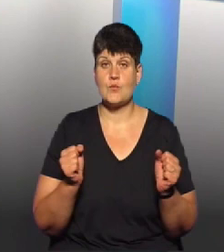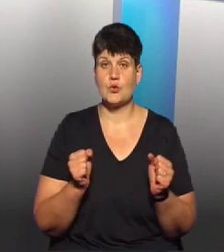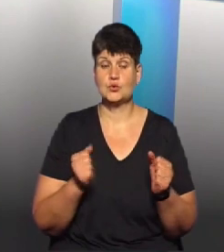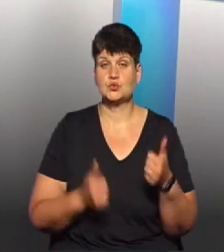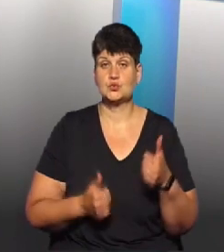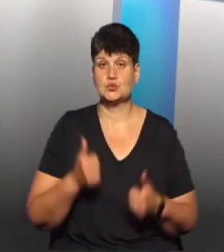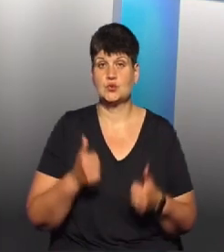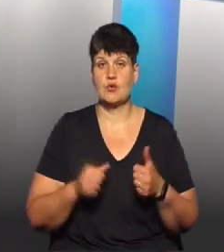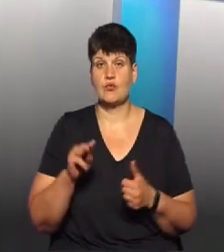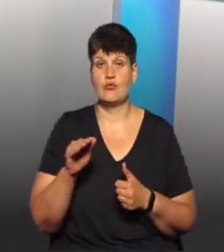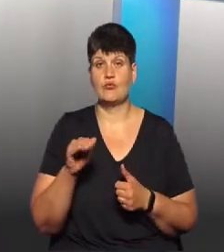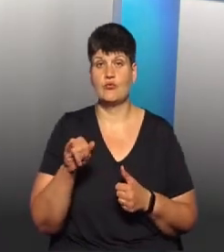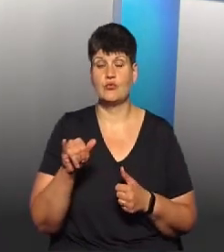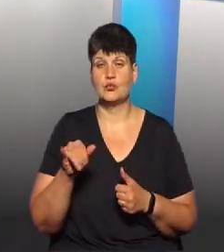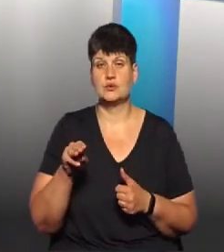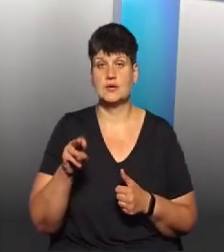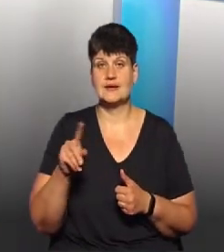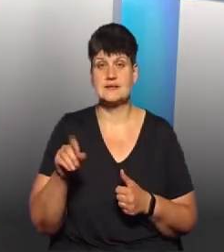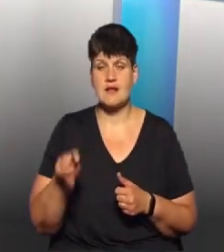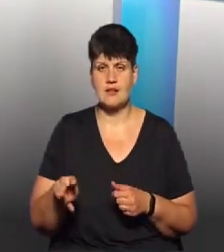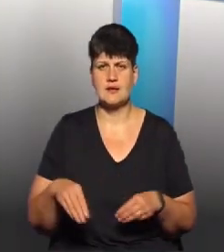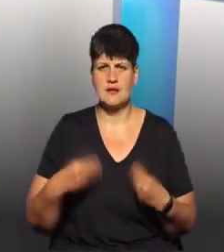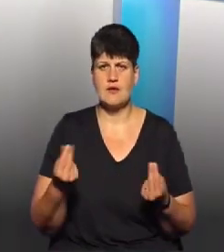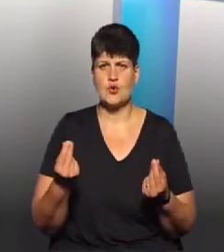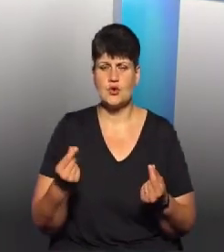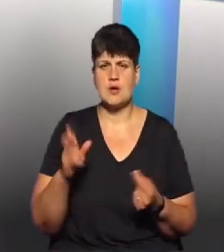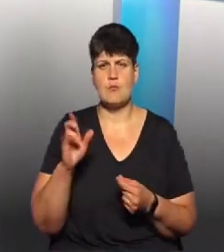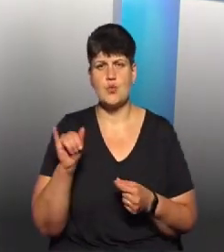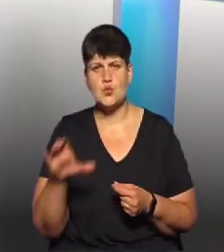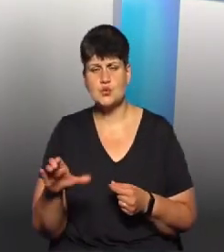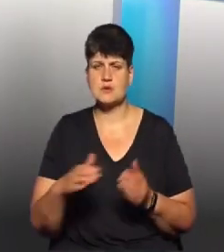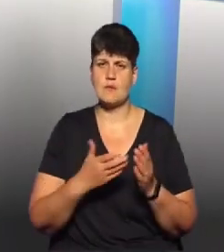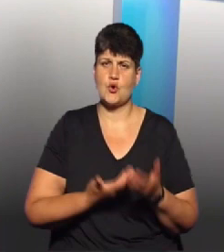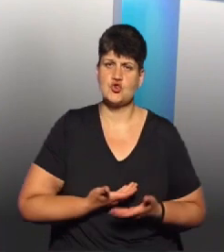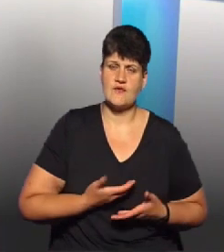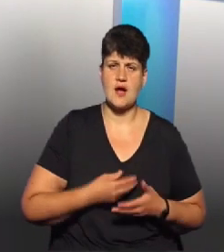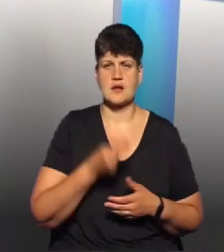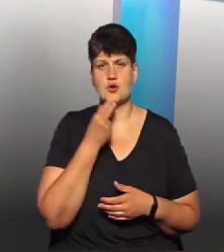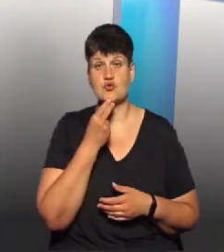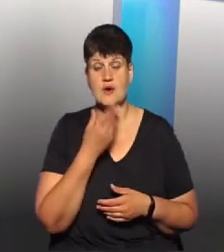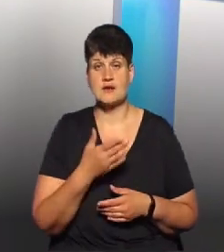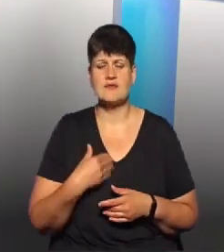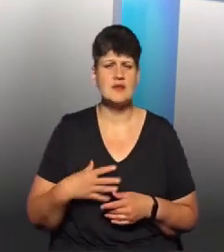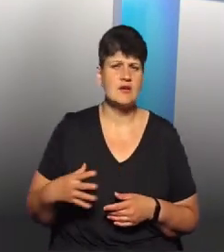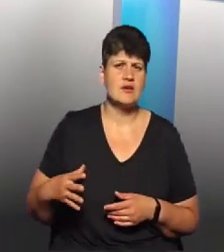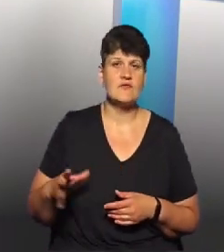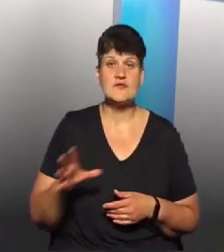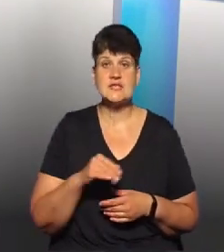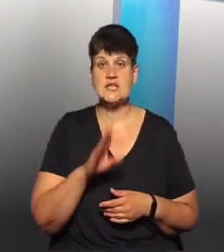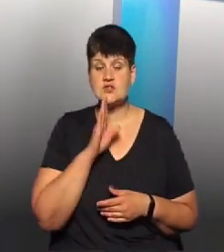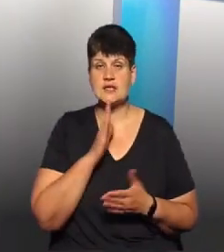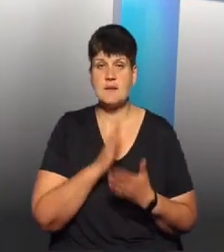футзальні. Тобто давав гроші на бус, на проживання і харчування. І він, всі дівчата мають однакові